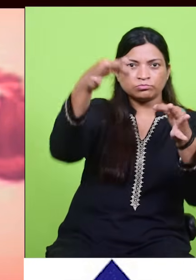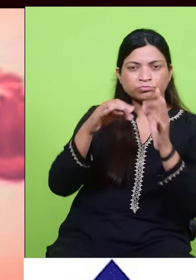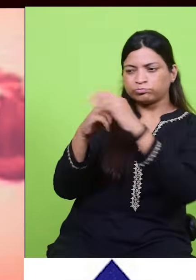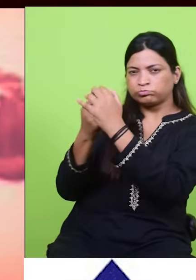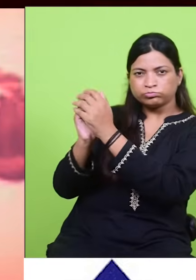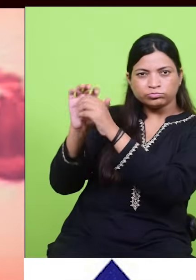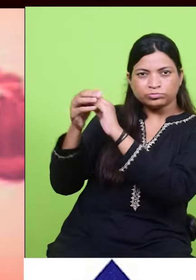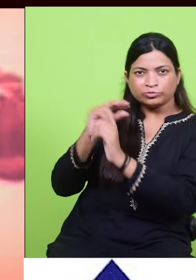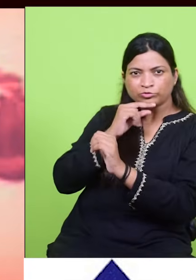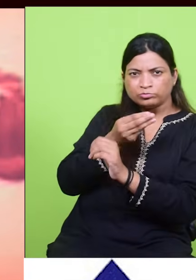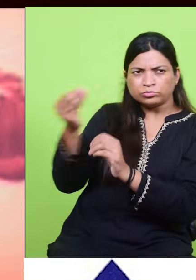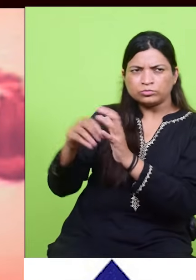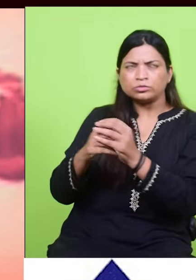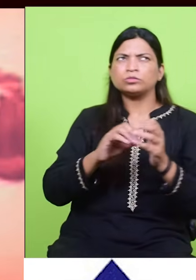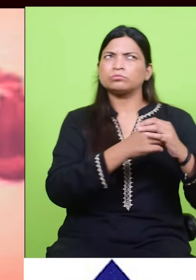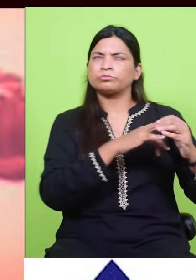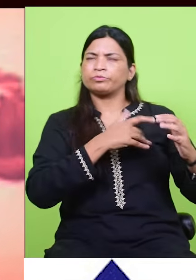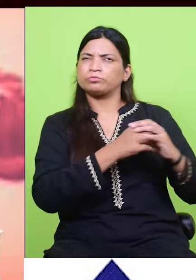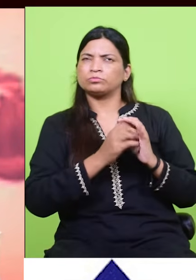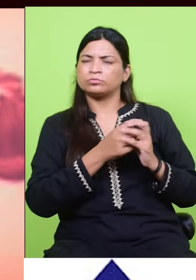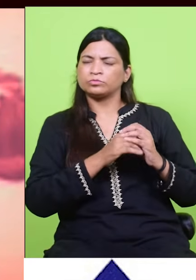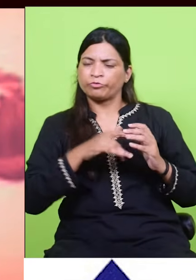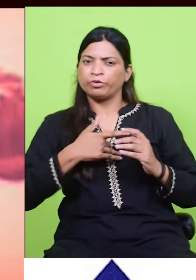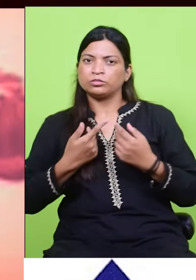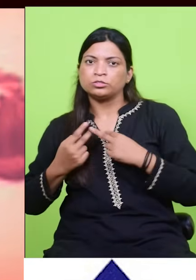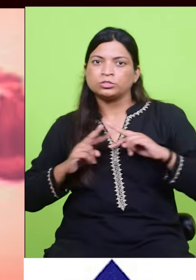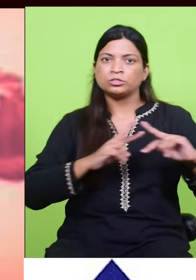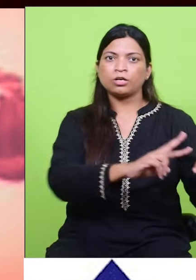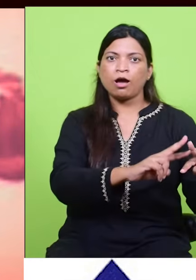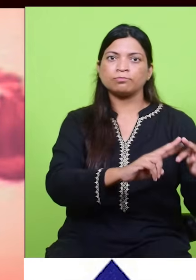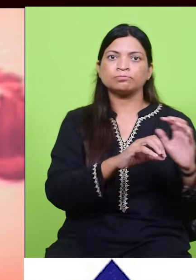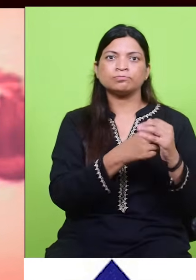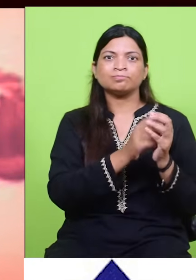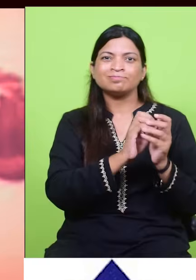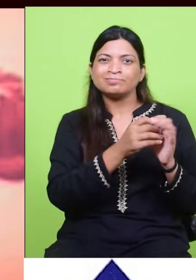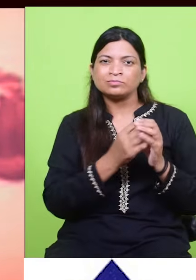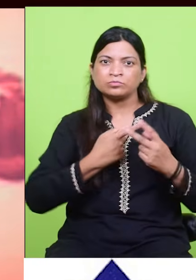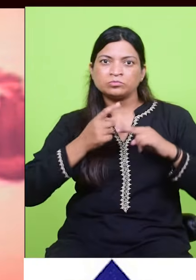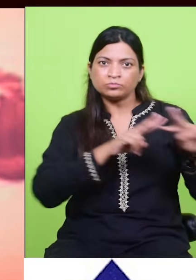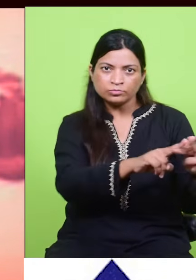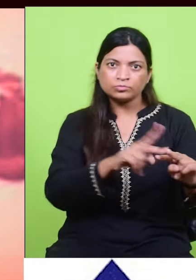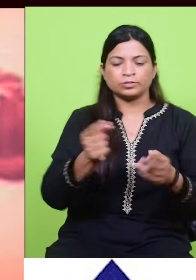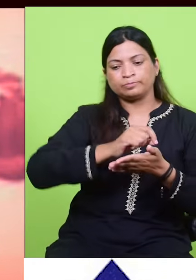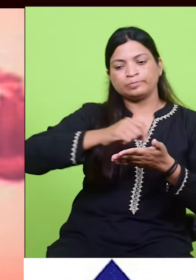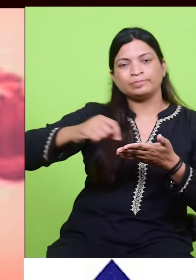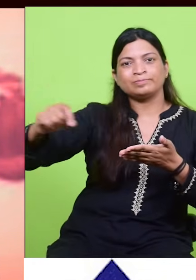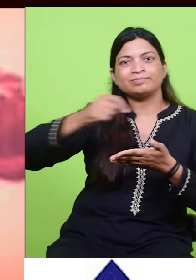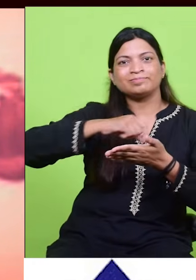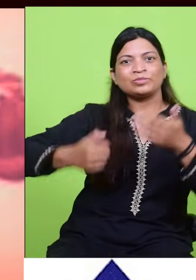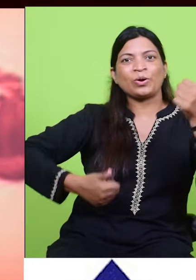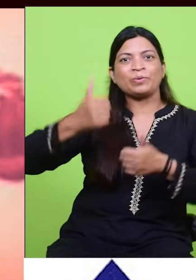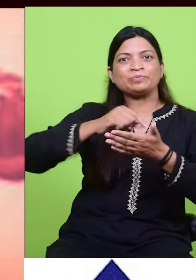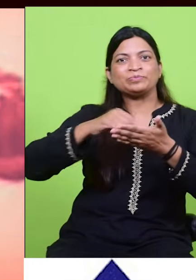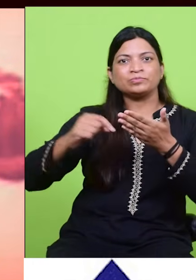टेक्टाइल से कन्वर्ट करा, गुरदीप ने उसको आंसर बताया और उसने लिखा। और वो मतलब इनको 1 घंटा सिर्फ एक्स्ट्रा मिलता है जो सभी तरह